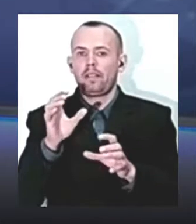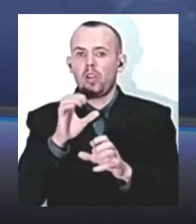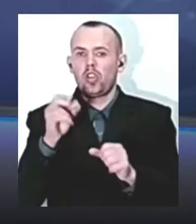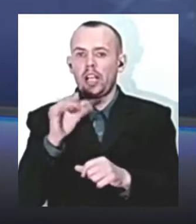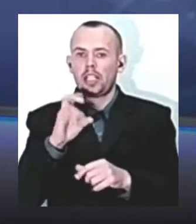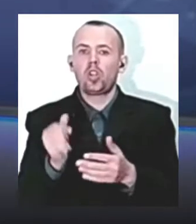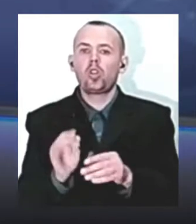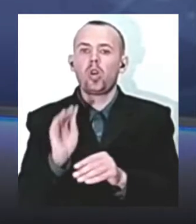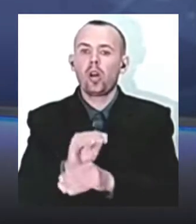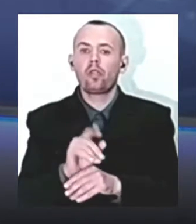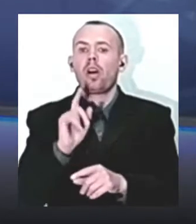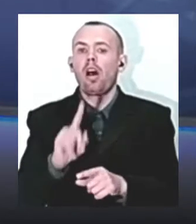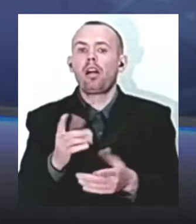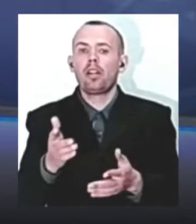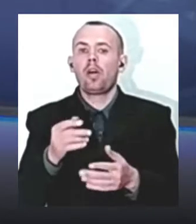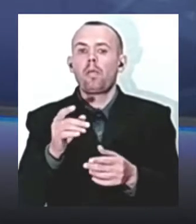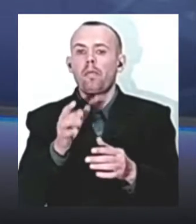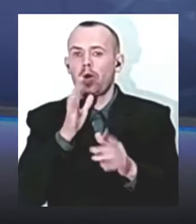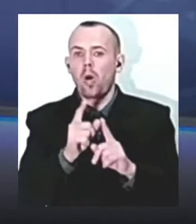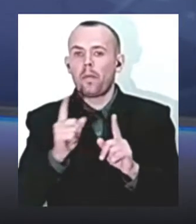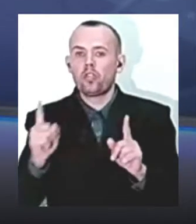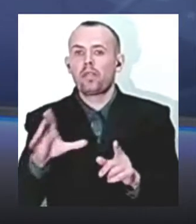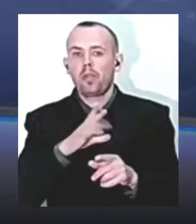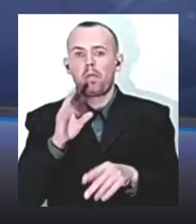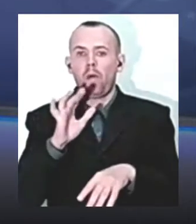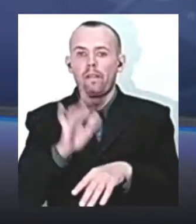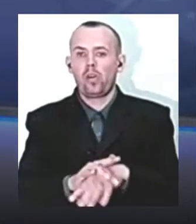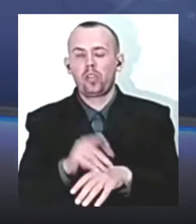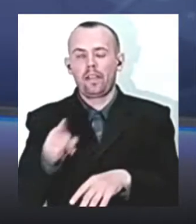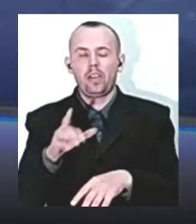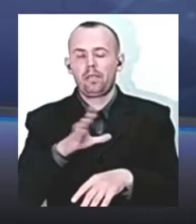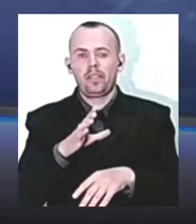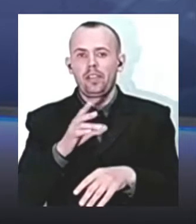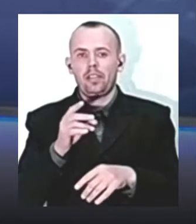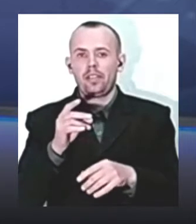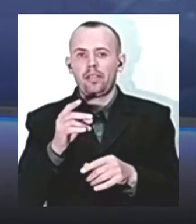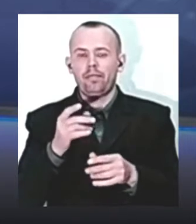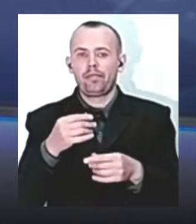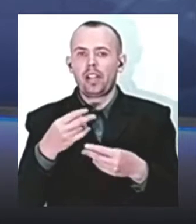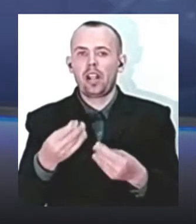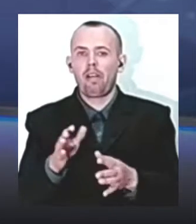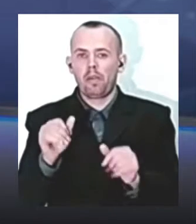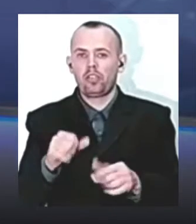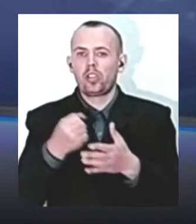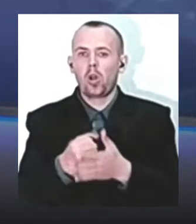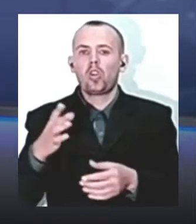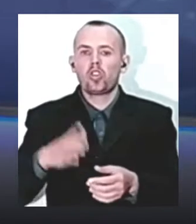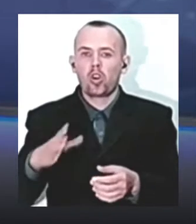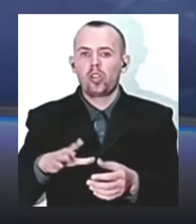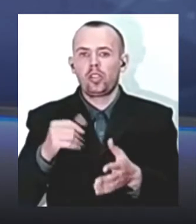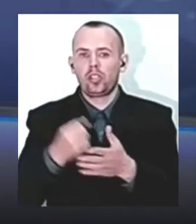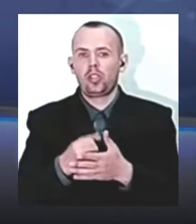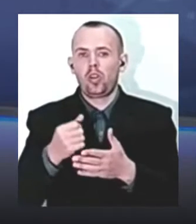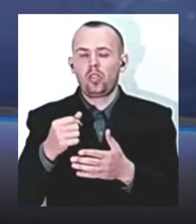але був проміжуток, який по факту їм би не дав можливості дочекатись до того моменту. У них